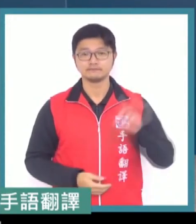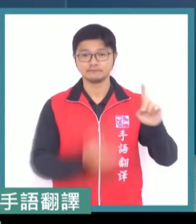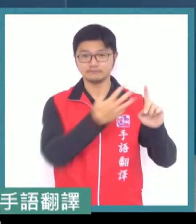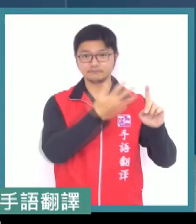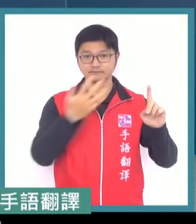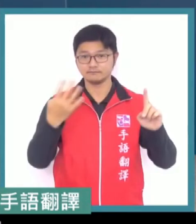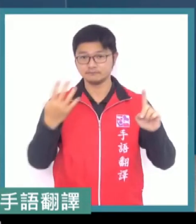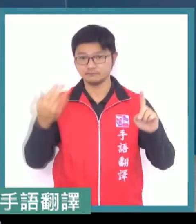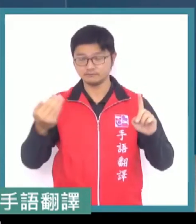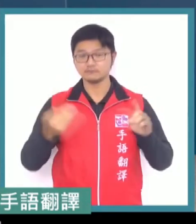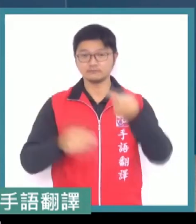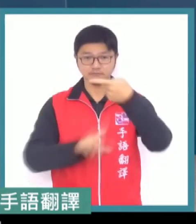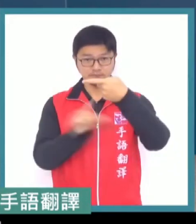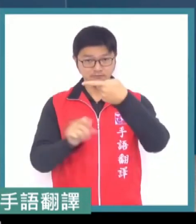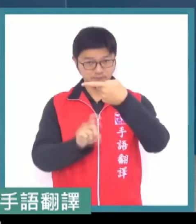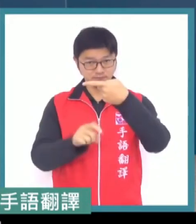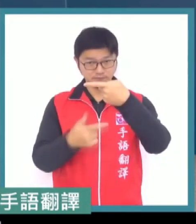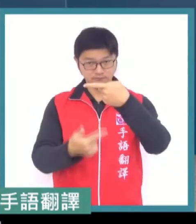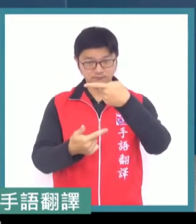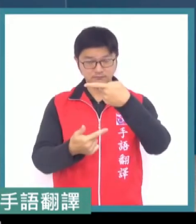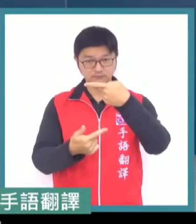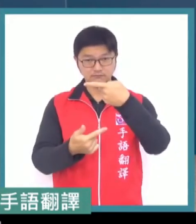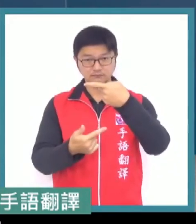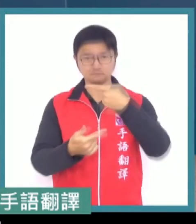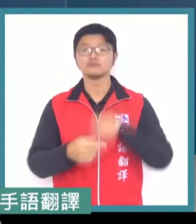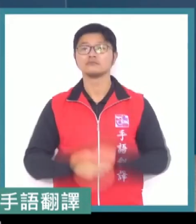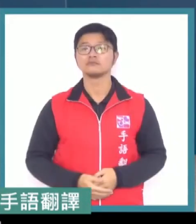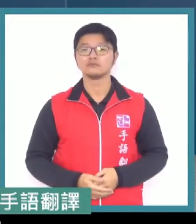18849是1月16，跟